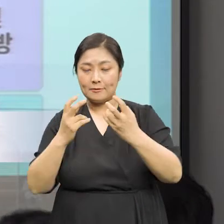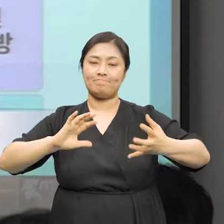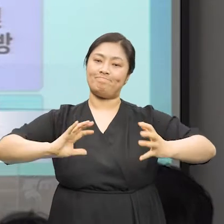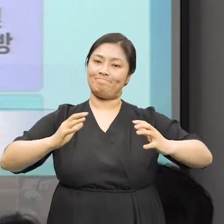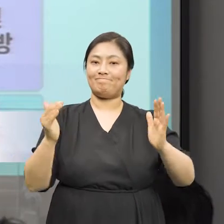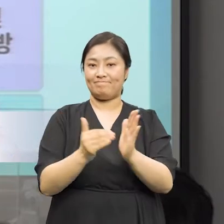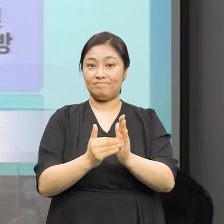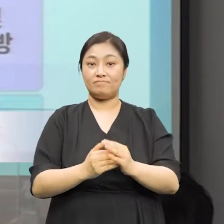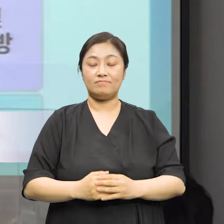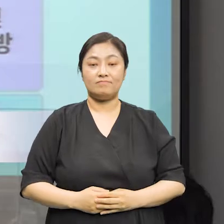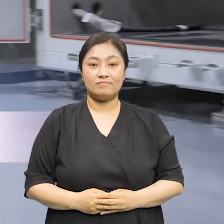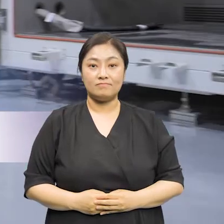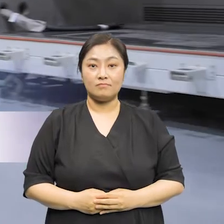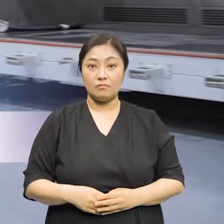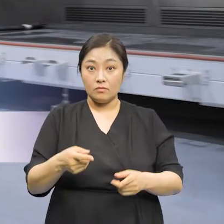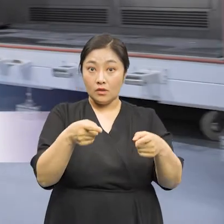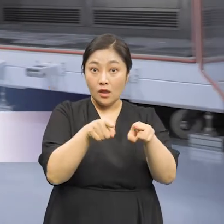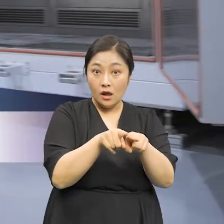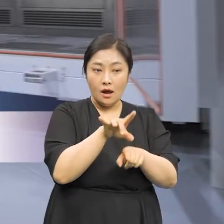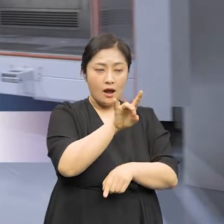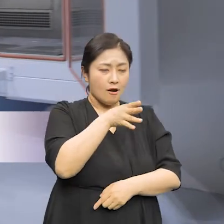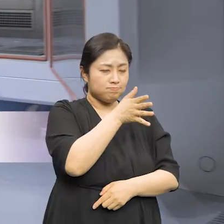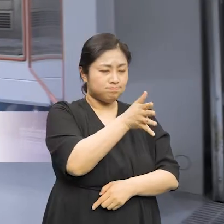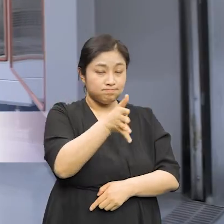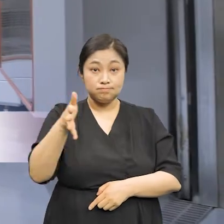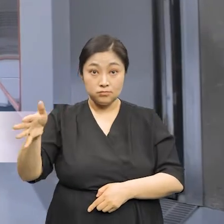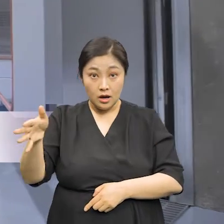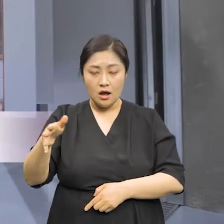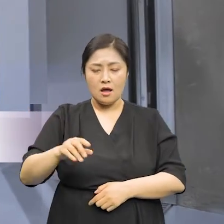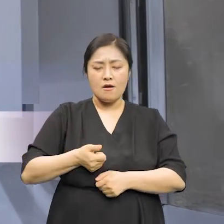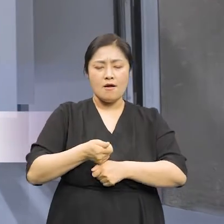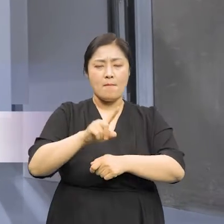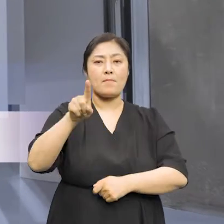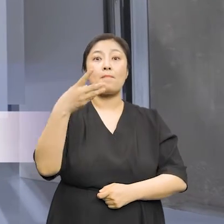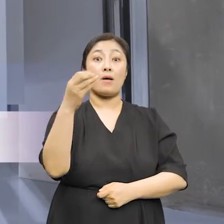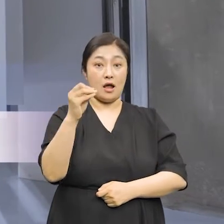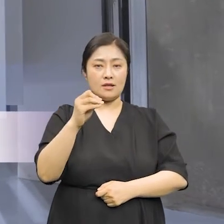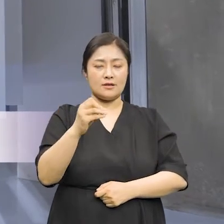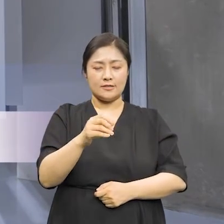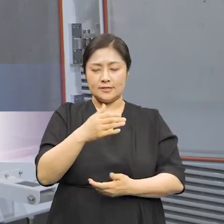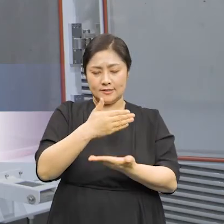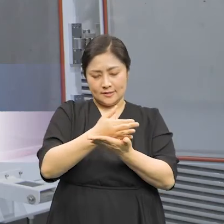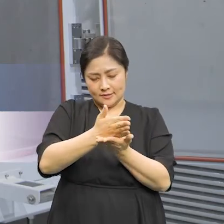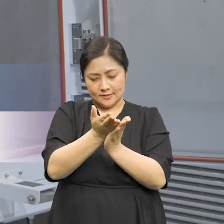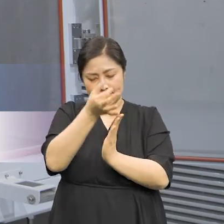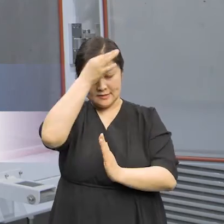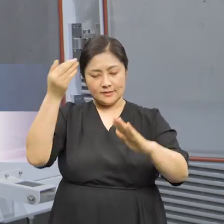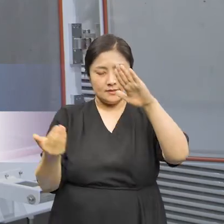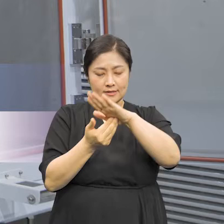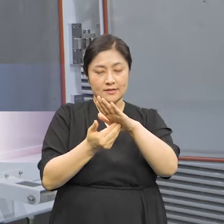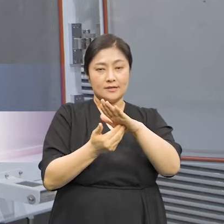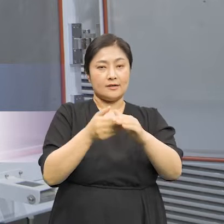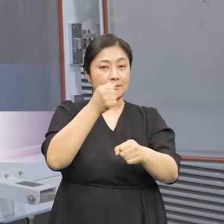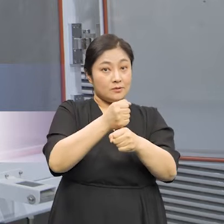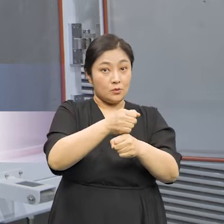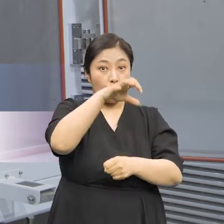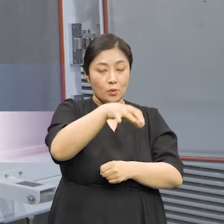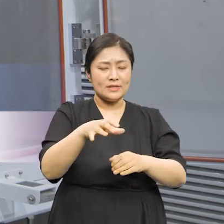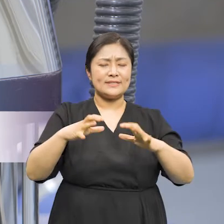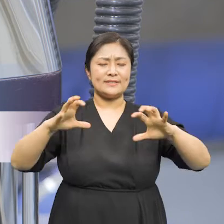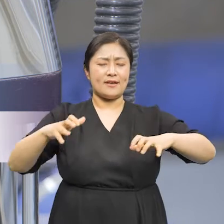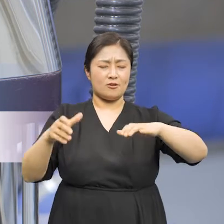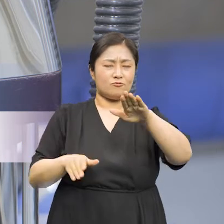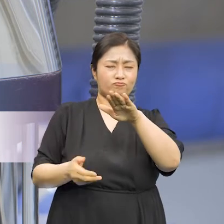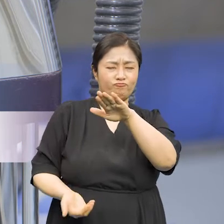등을 논의했습니다. 이와 함께 각 분과에서는 100만 평 규모의 스마트 그린 국가 산단 조성, 세계적